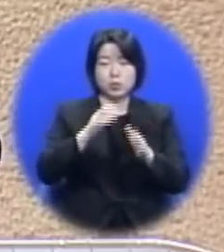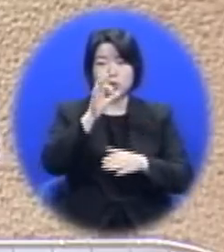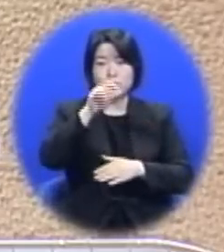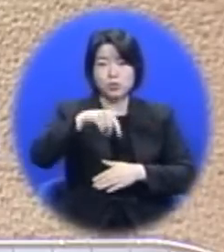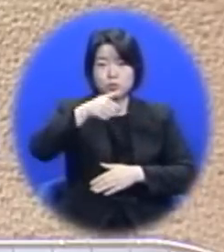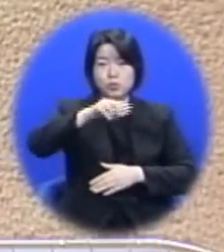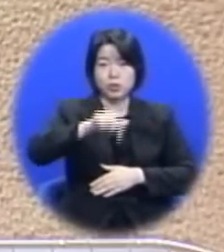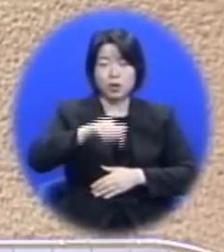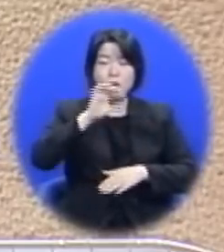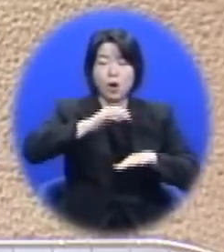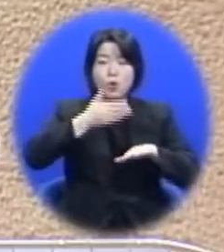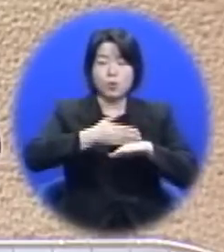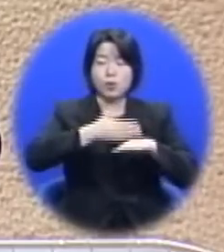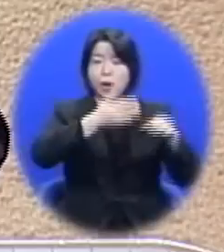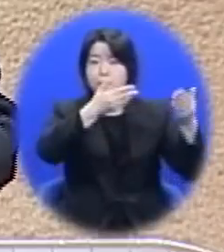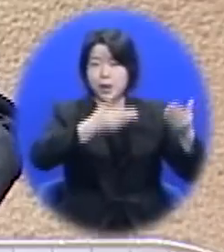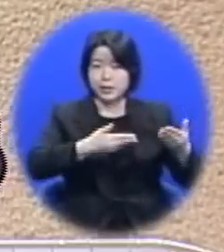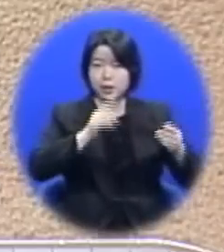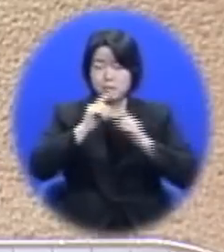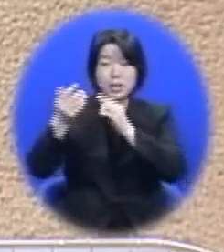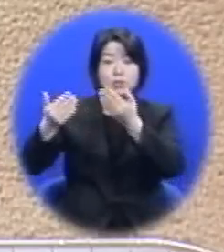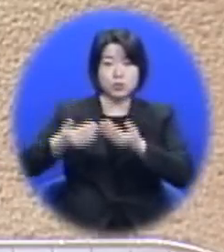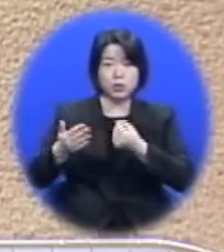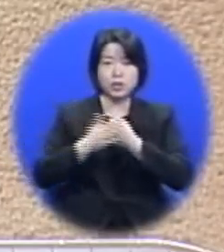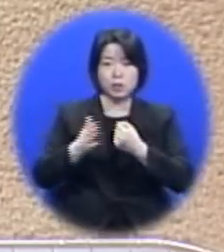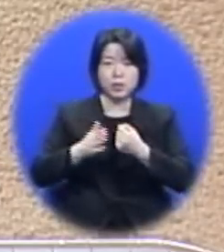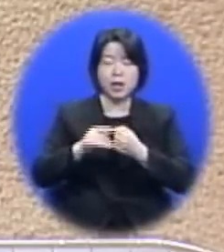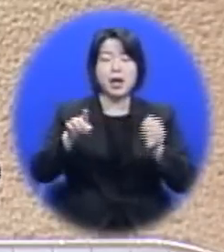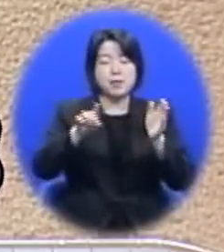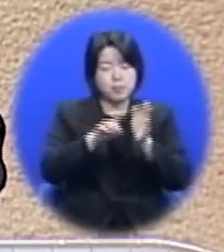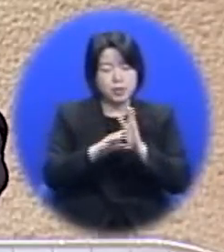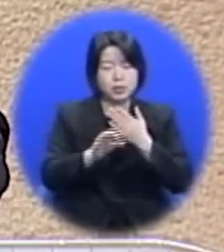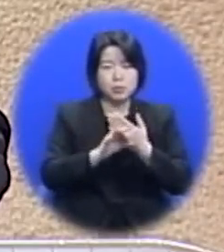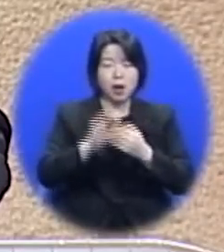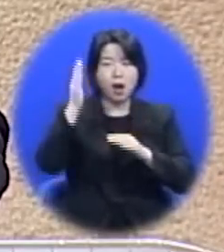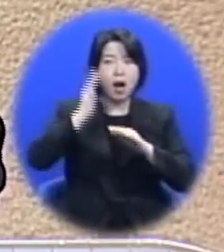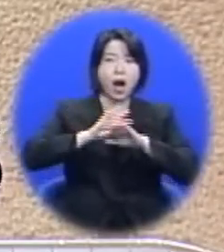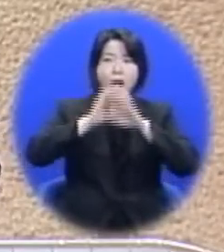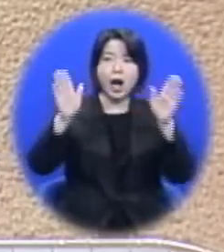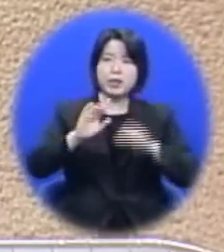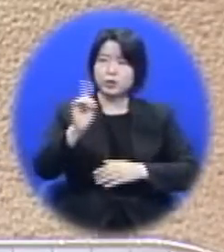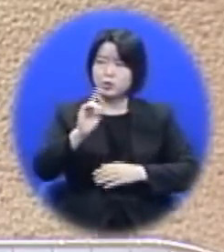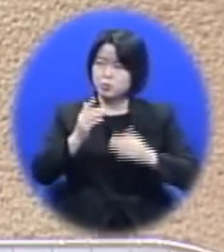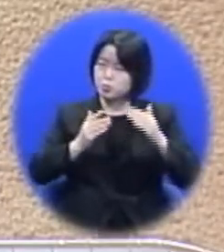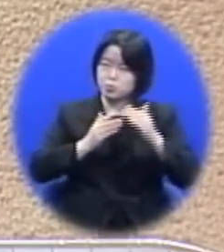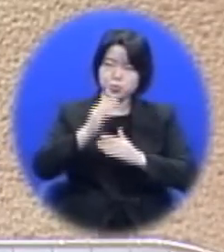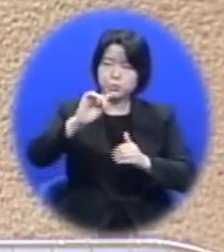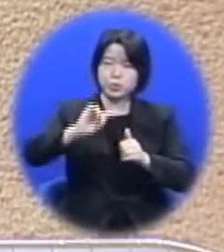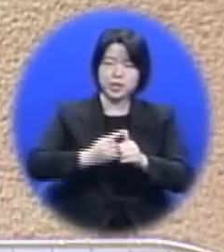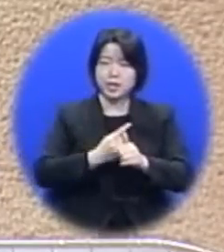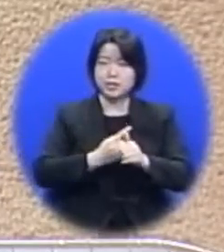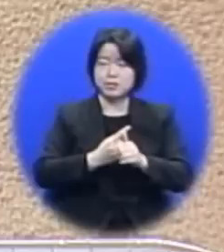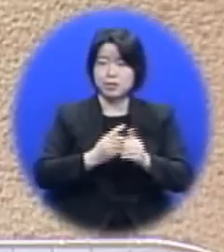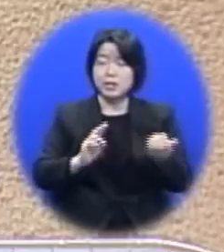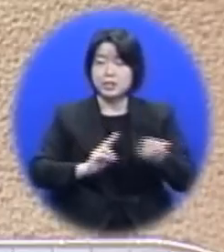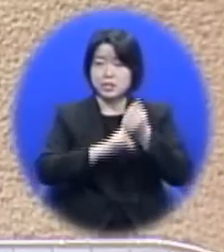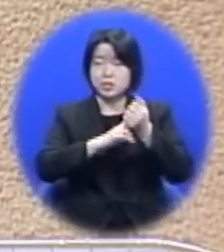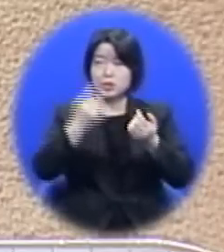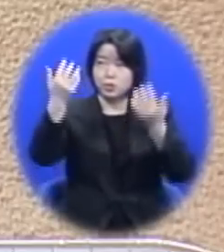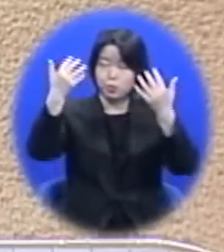받으라고 해서 믿으면 하늘에서 초자연적인 힘이 내려와 유격을 쉽게 받는 것인 줄